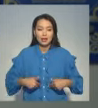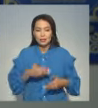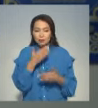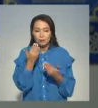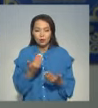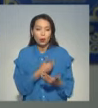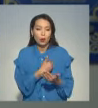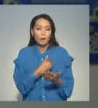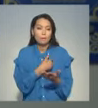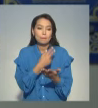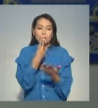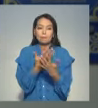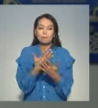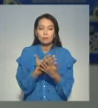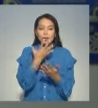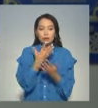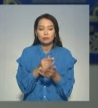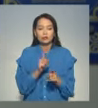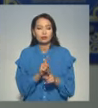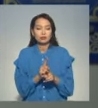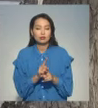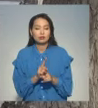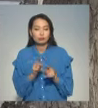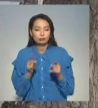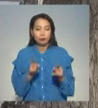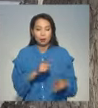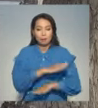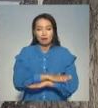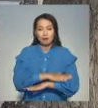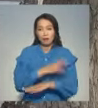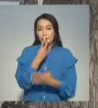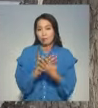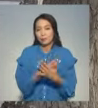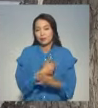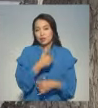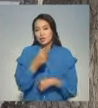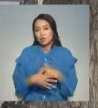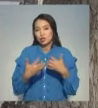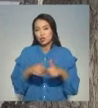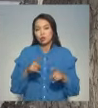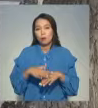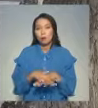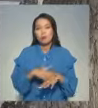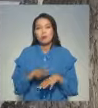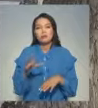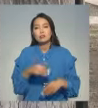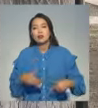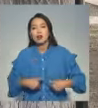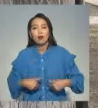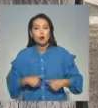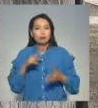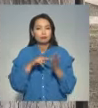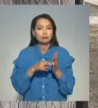хотят показать свое демонстративно-шантажное поведение. В центре считают, что у массовой псевдоголодовки